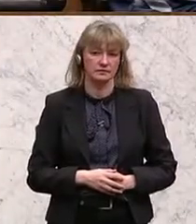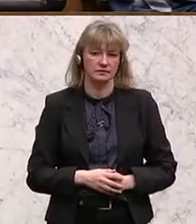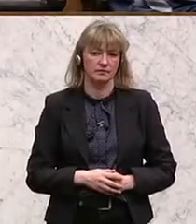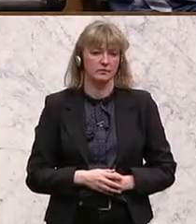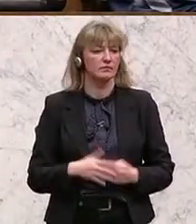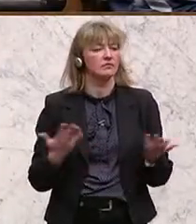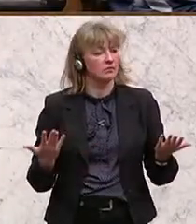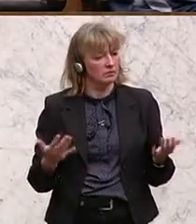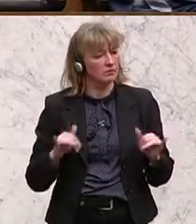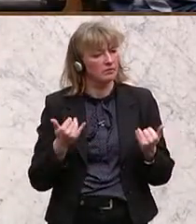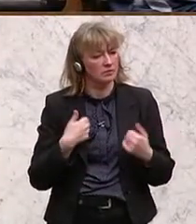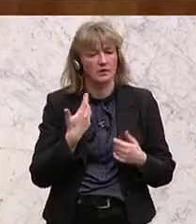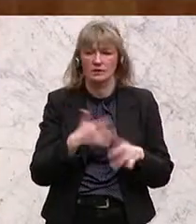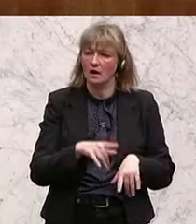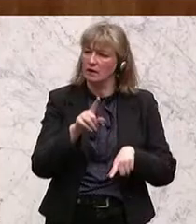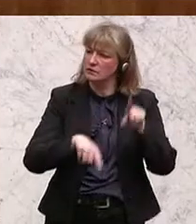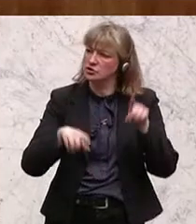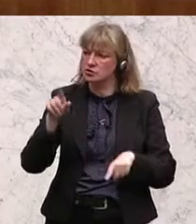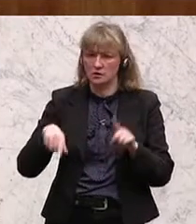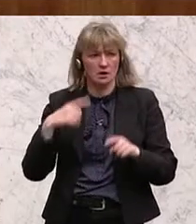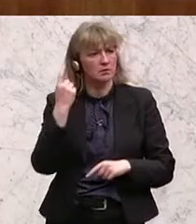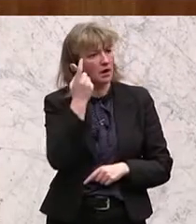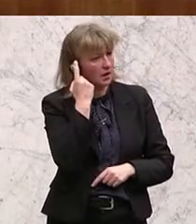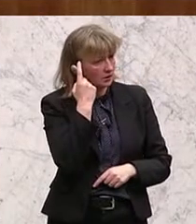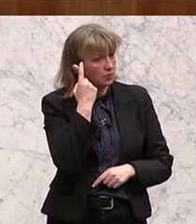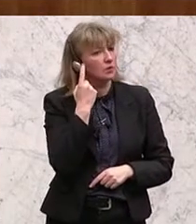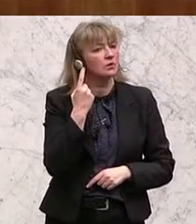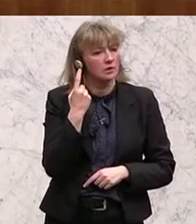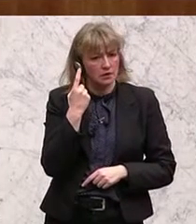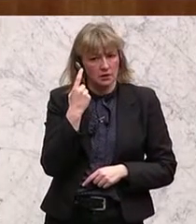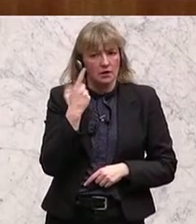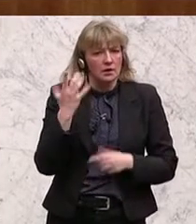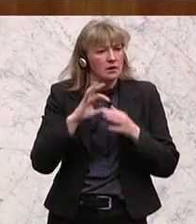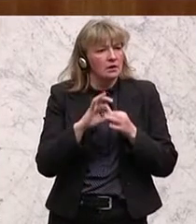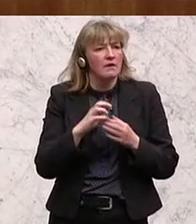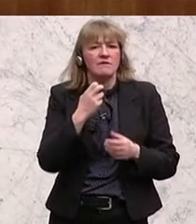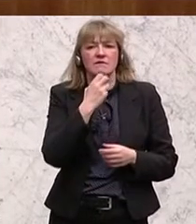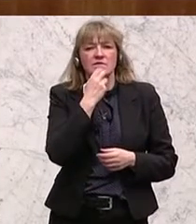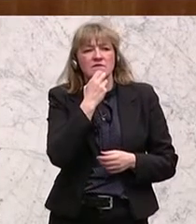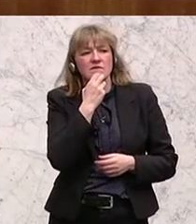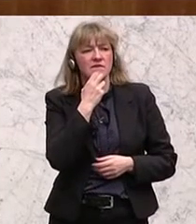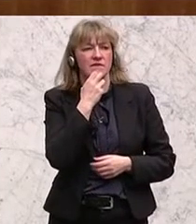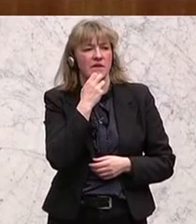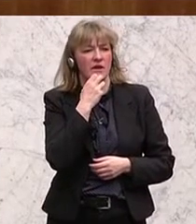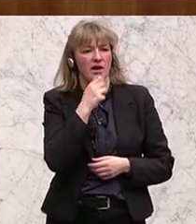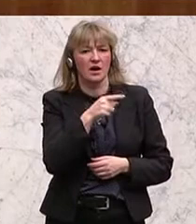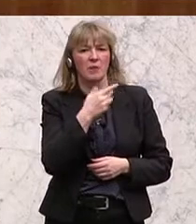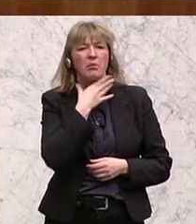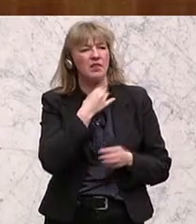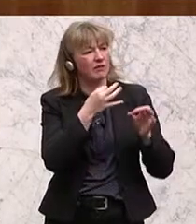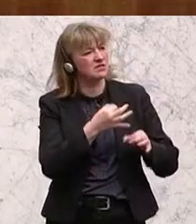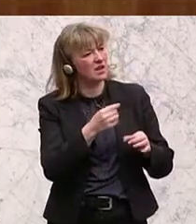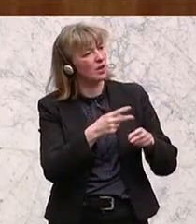Wo wir durchaus unterschiedlicher Auffassung sind, ist die Frage, wer sind die Bedarfsträger dieser öffentlichen